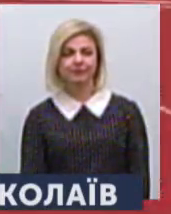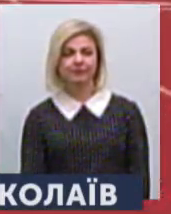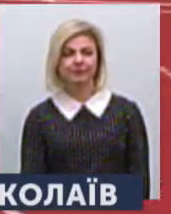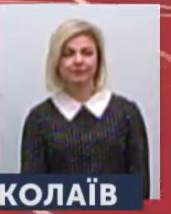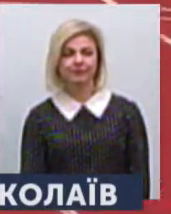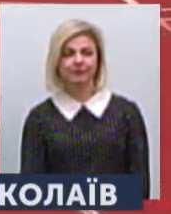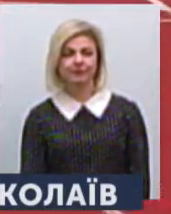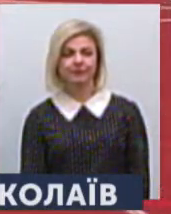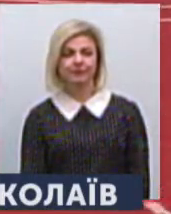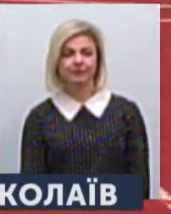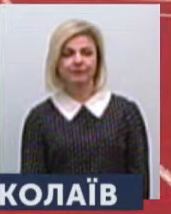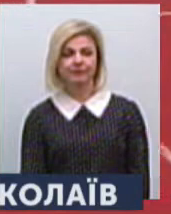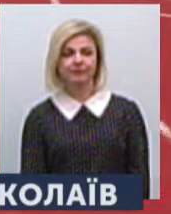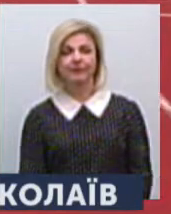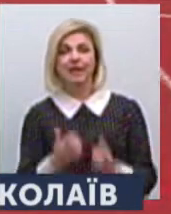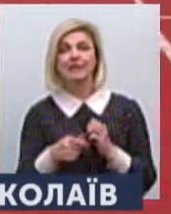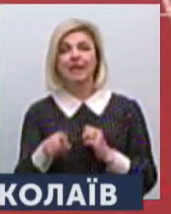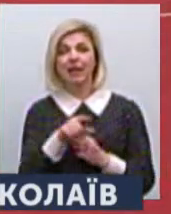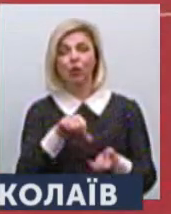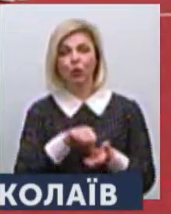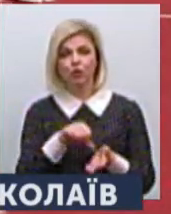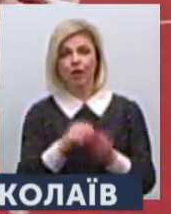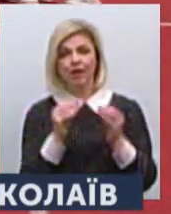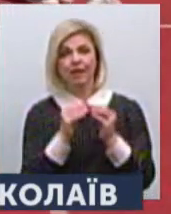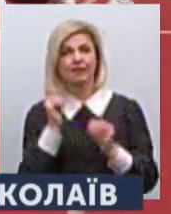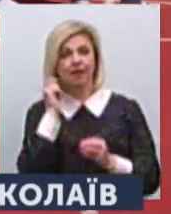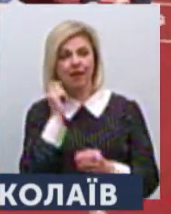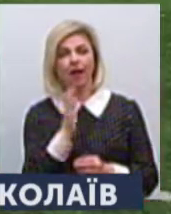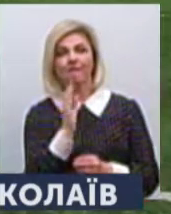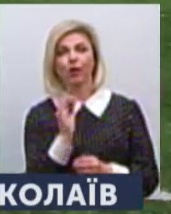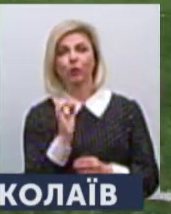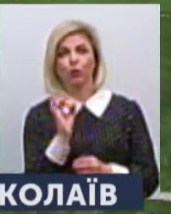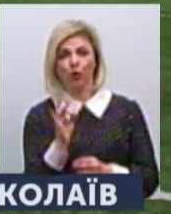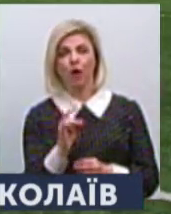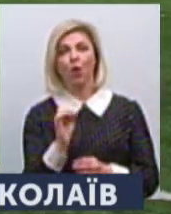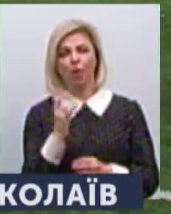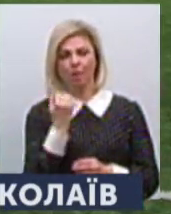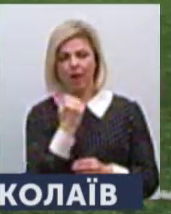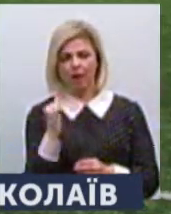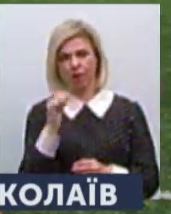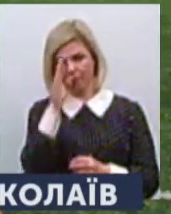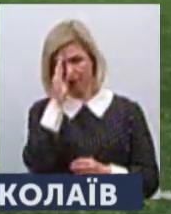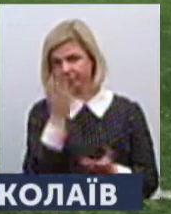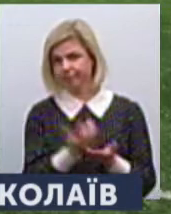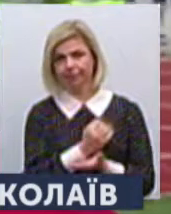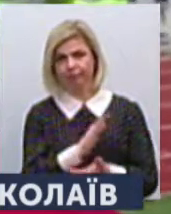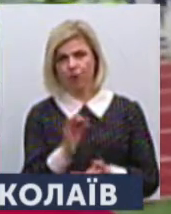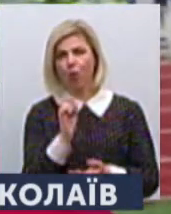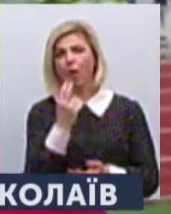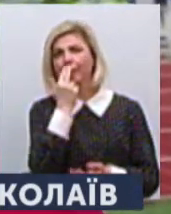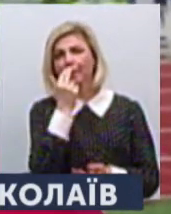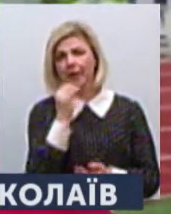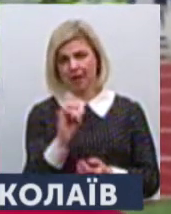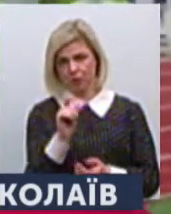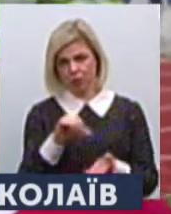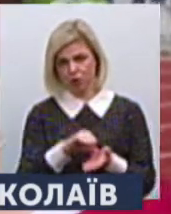дистанцію. Серед учасників забігу 10-річний Віктор Ососкок. Перемогти хлопцю не вдалося, і він наймолодший з